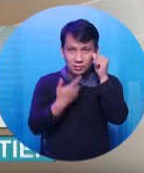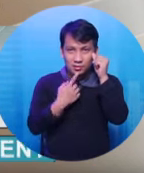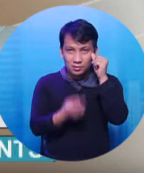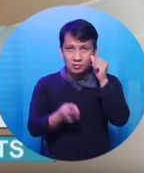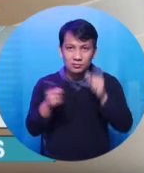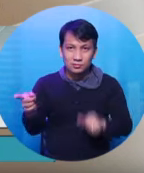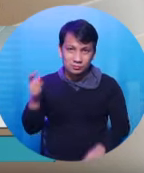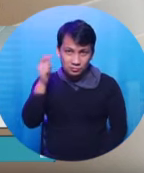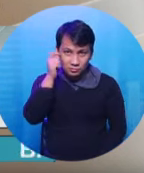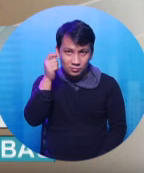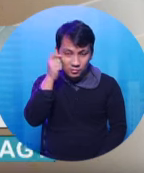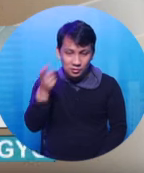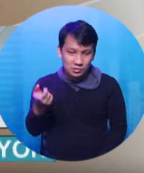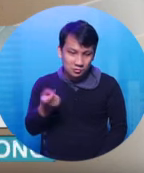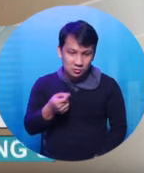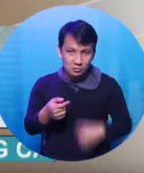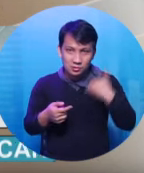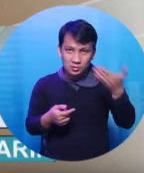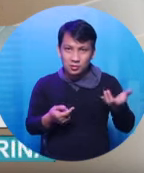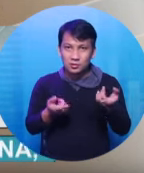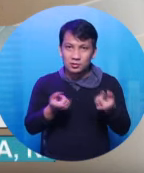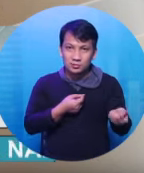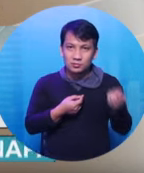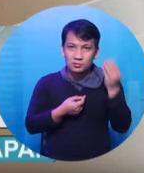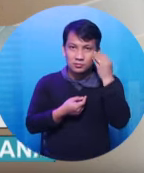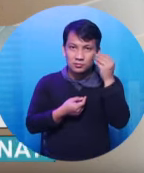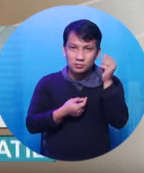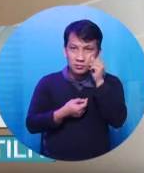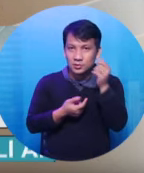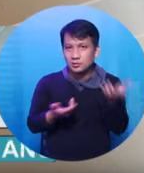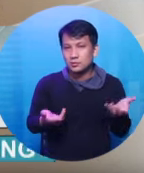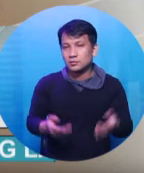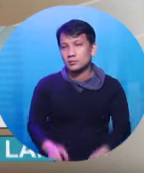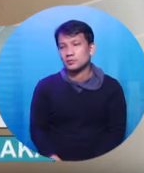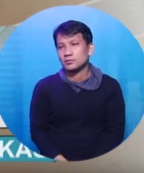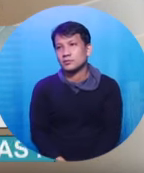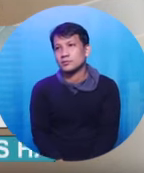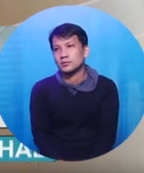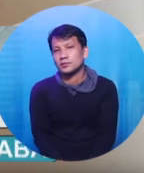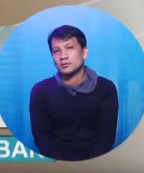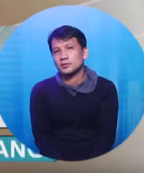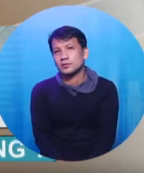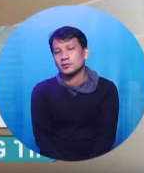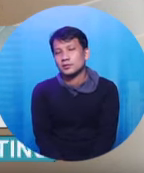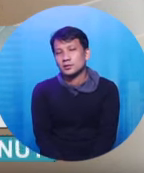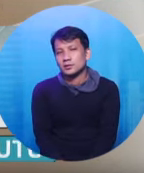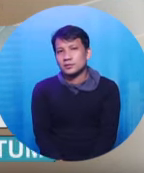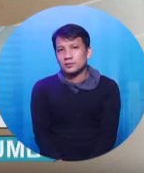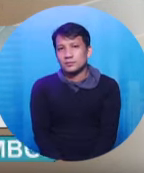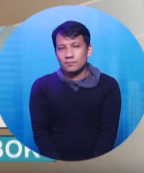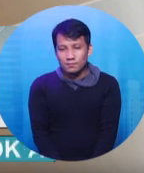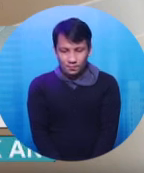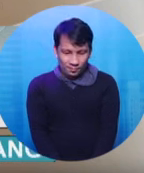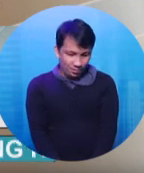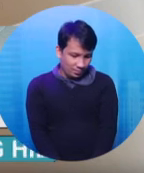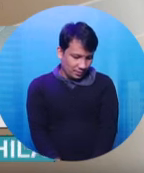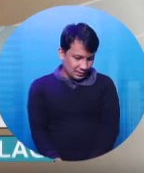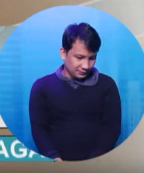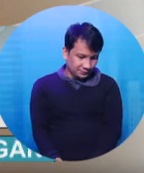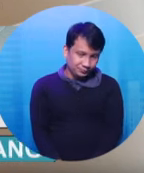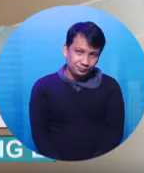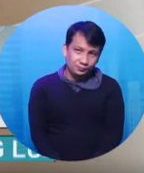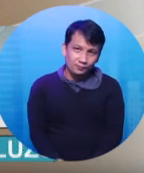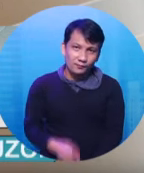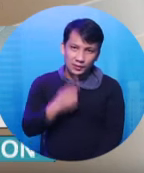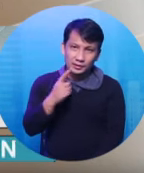mo yung kay Tyrone, then, maaaring nagawa mo rin to kay Mark. Yung nangyari po yun na kay Mark, sir, may trabaho po